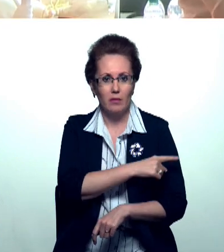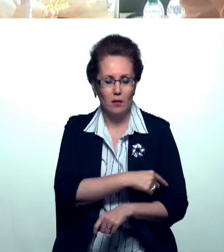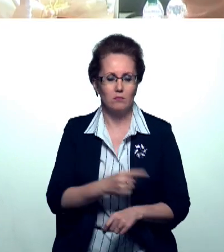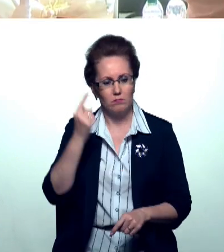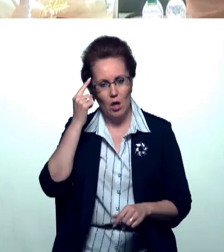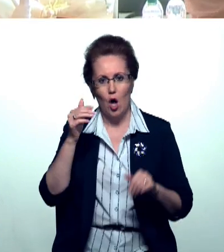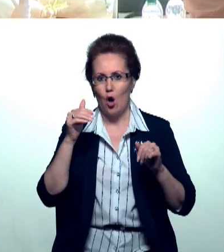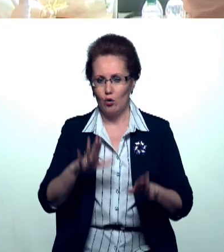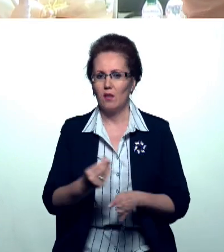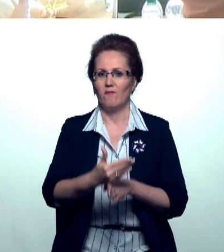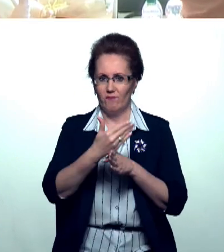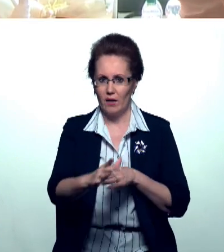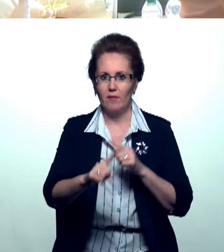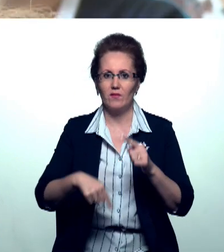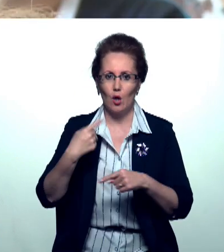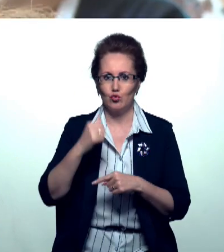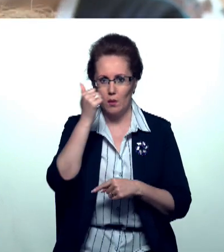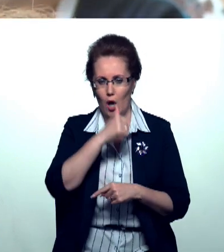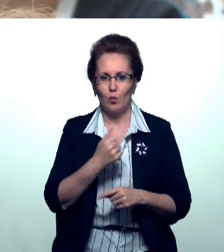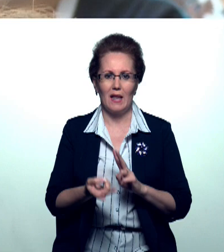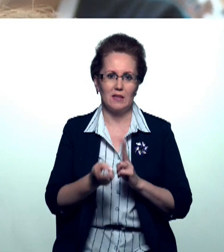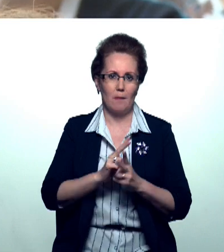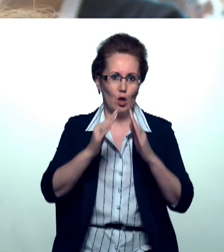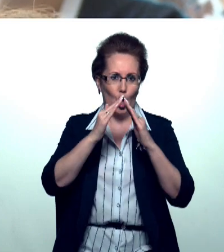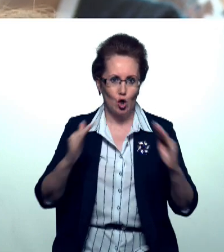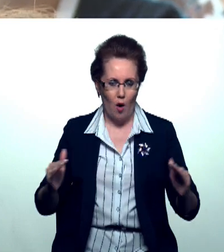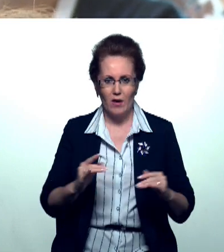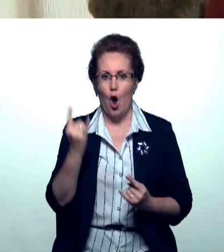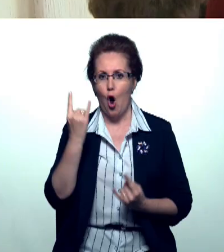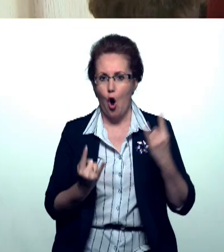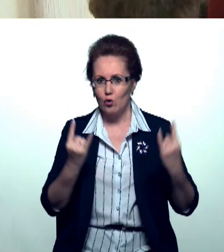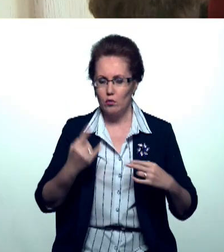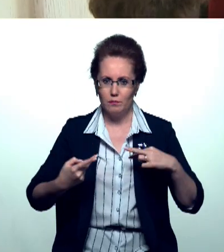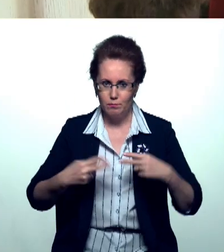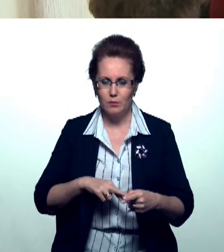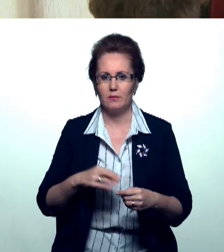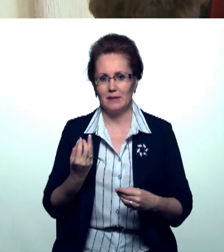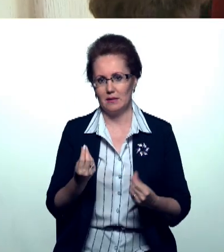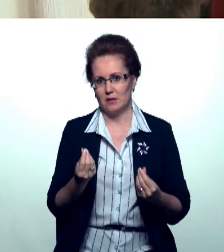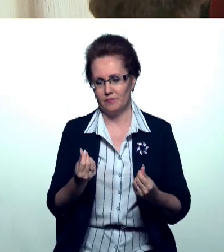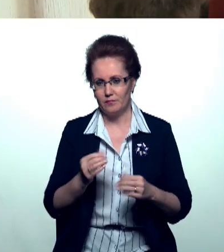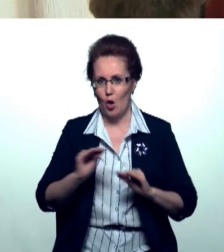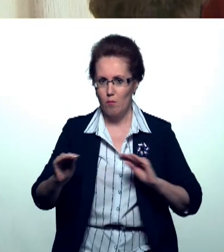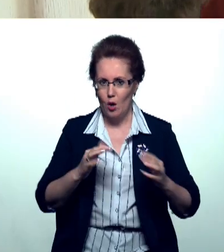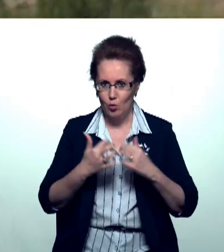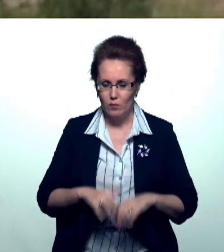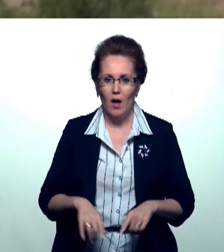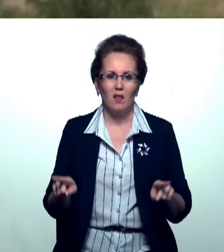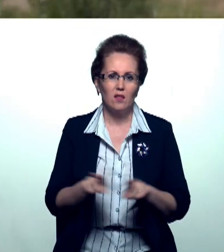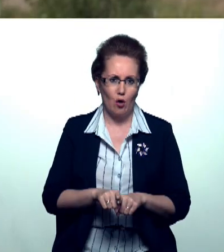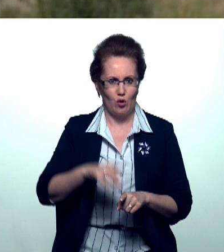выделит больнице в следующем году средства на замену кровли, окон и обновление стационара. На контроле и вопрос с водоснабжением в Балезино.